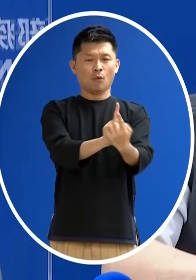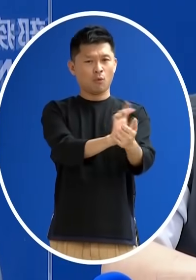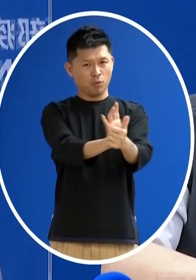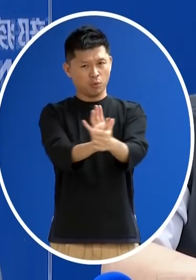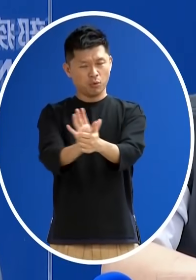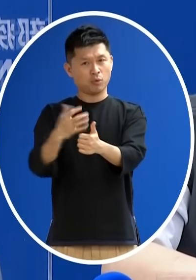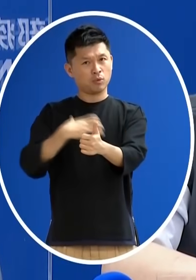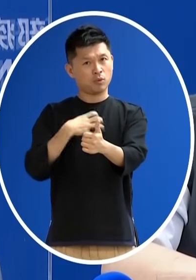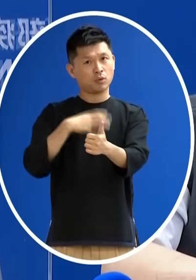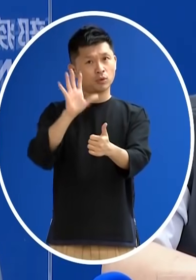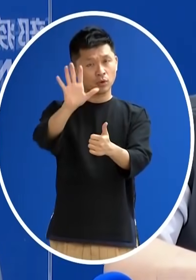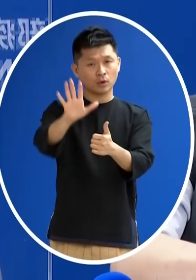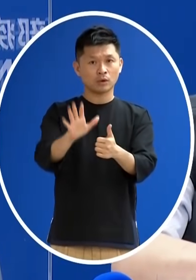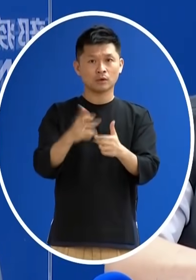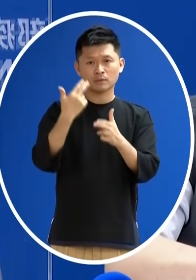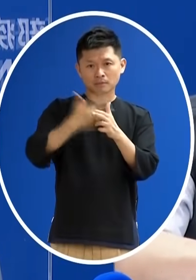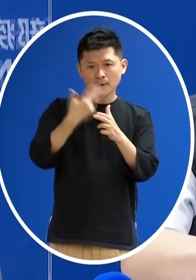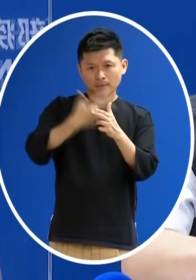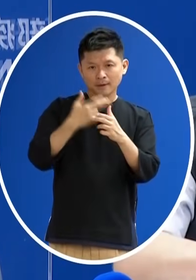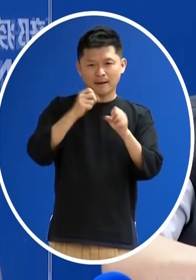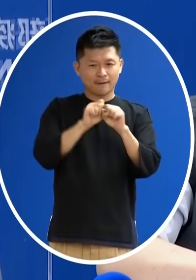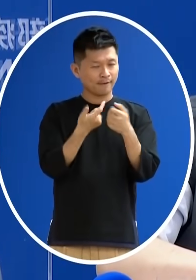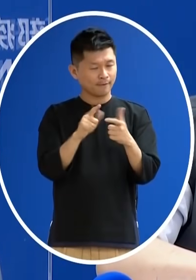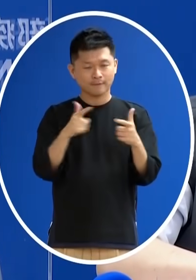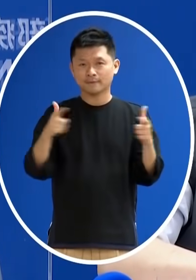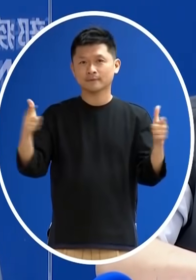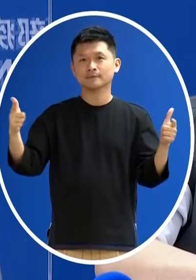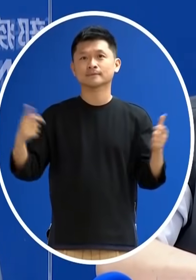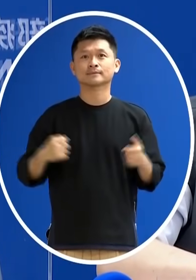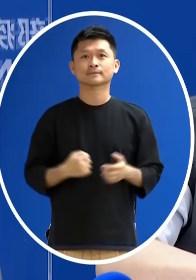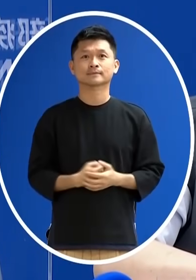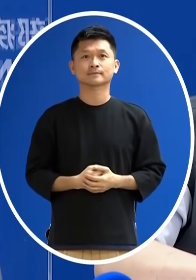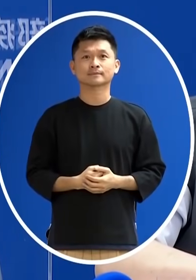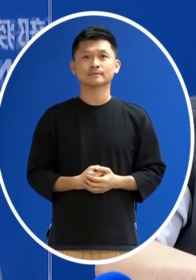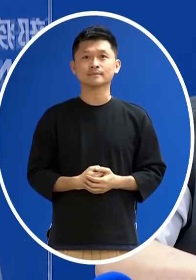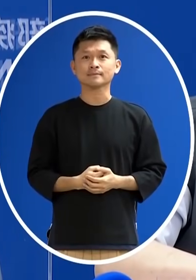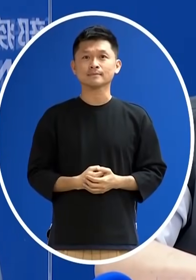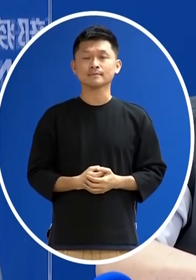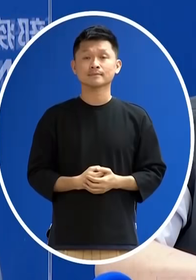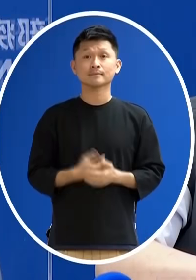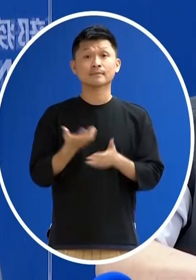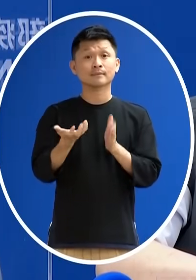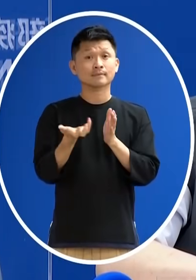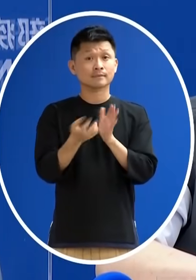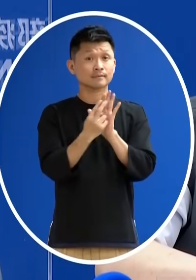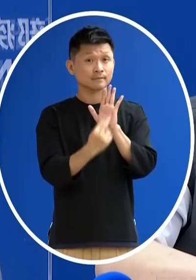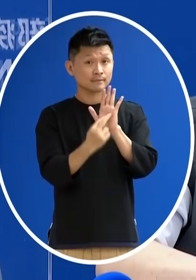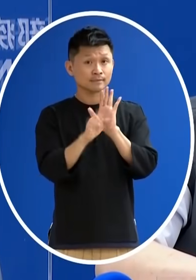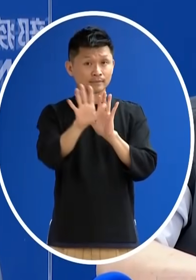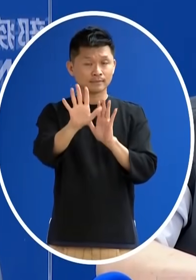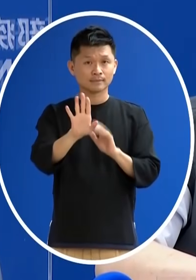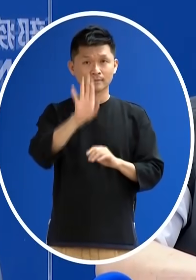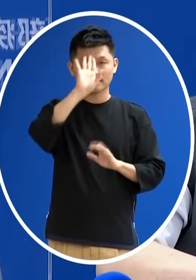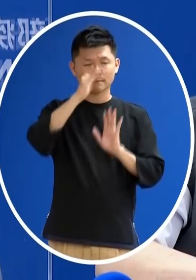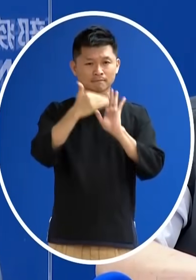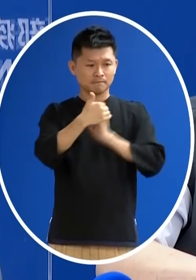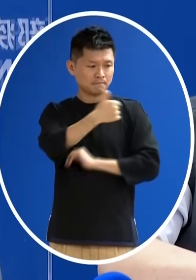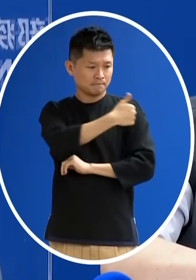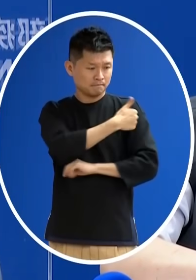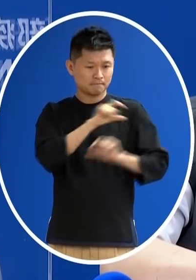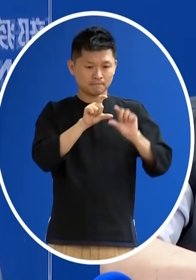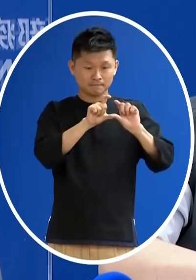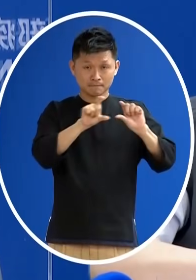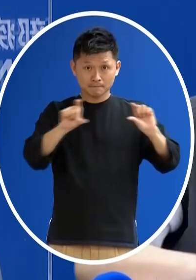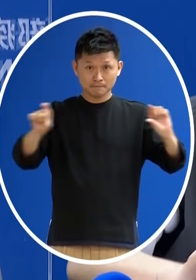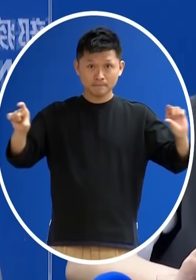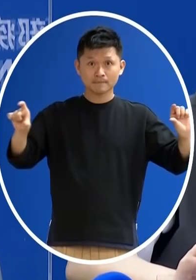有风险，所以那个业别非常非常的多哈。那刚刚有说明，我们在疫苗每一批。每一梯